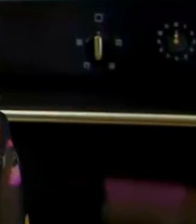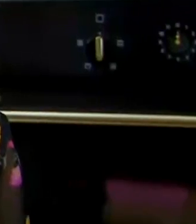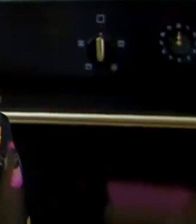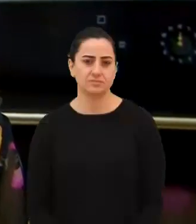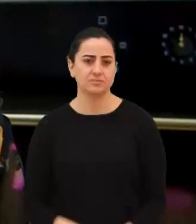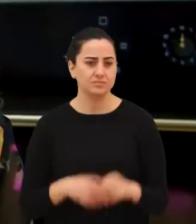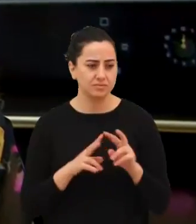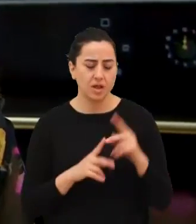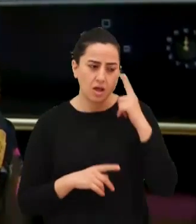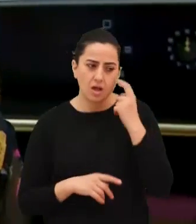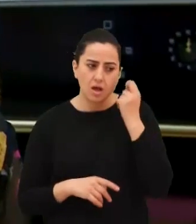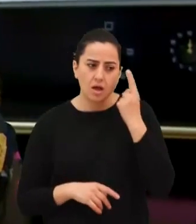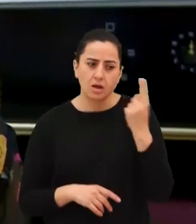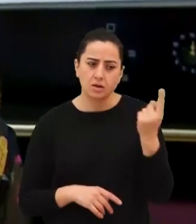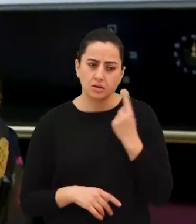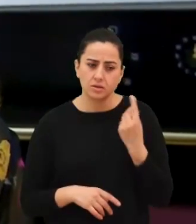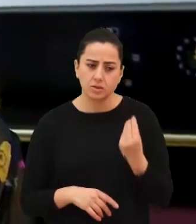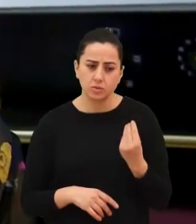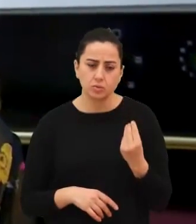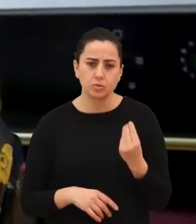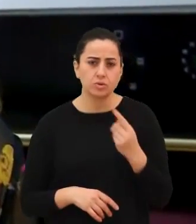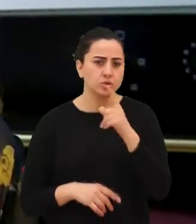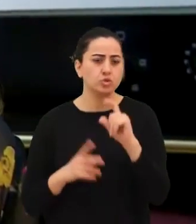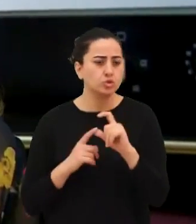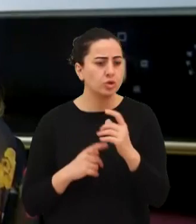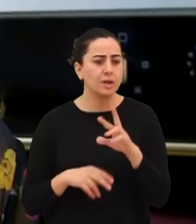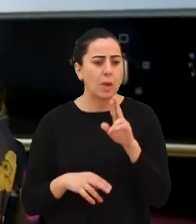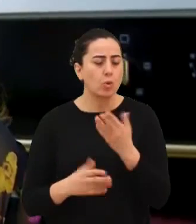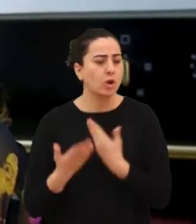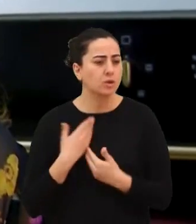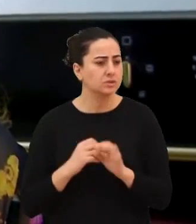Meryem'in hatırlattığı iyi oldu. Bu Şükrü Efendi bana hiç rapor vermiyor.